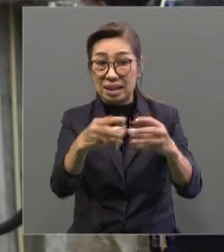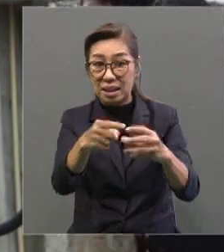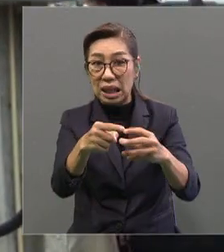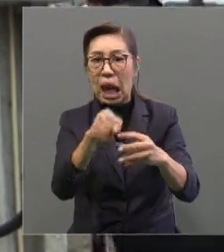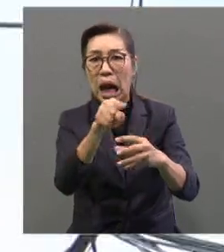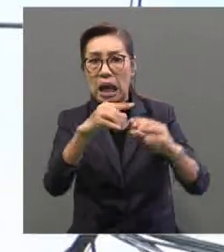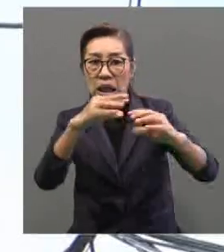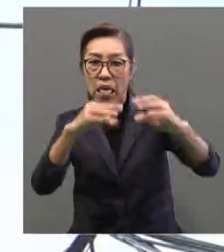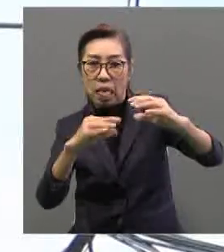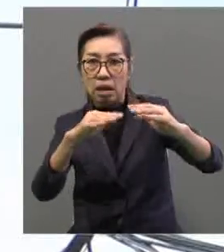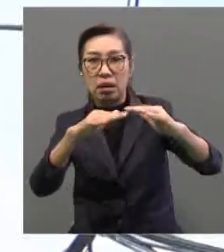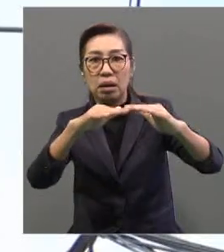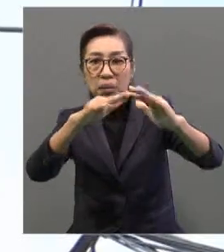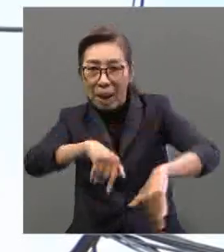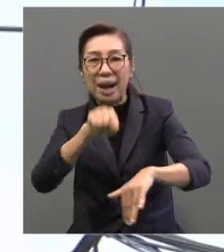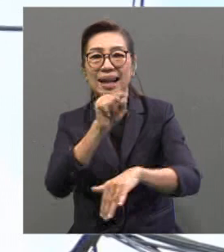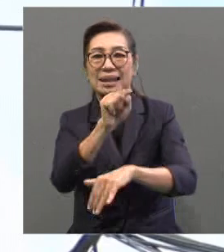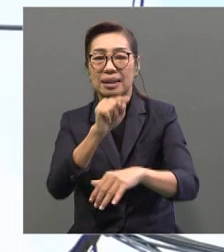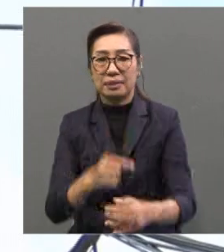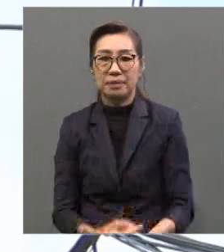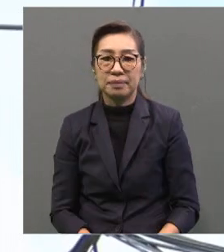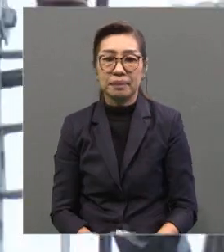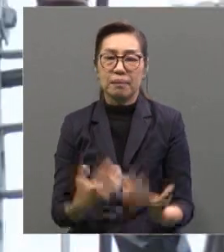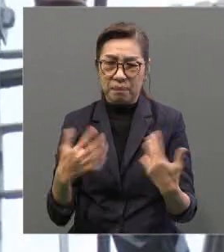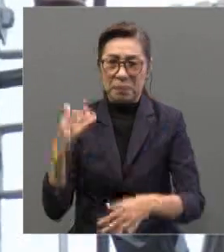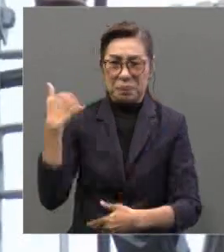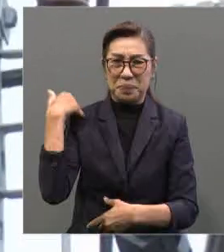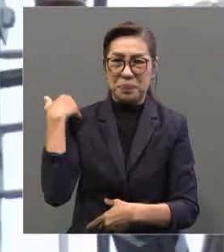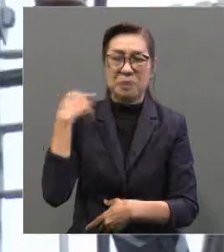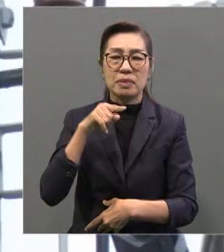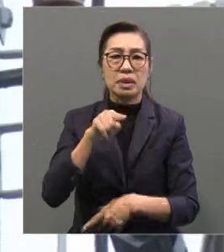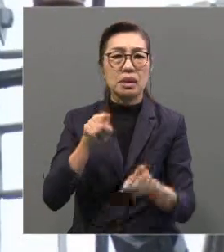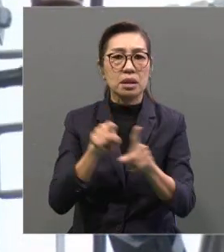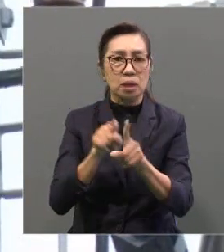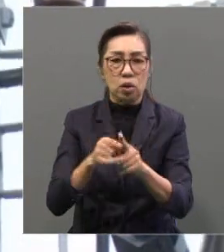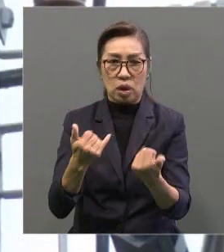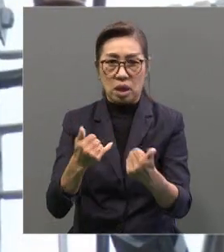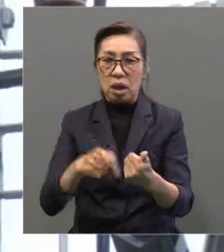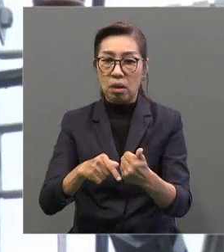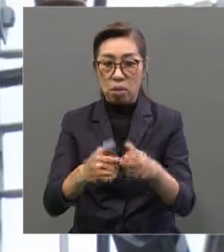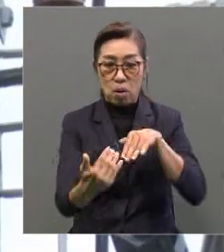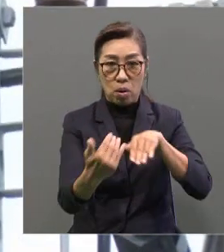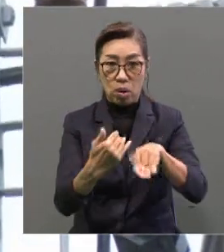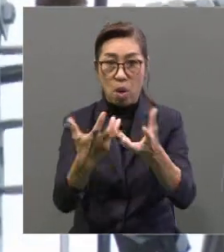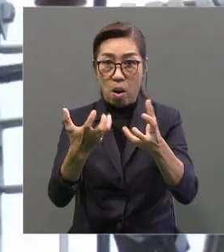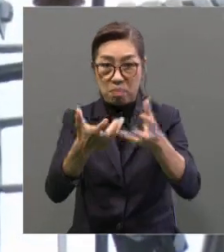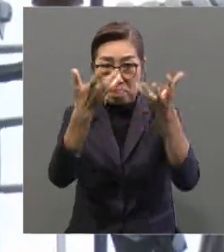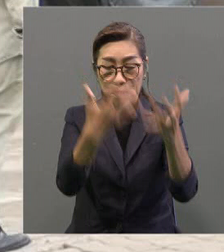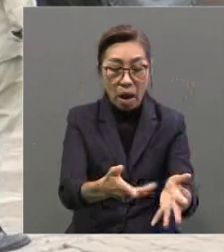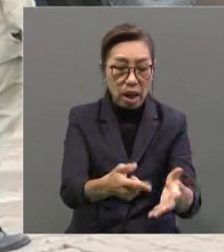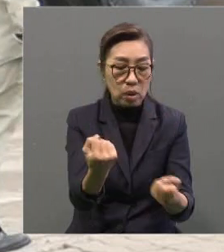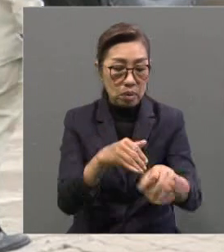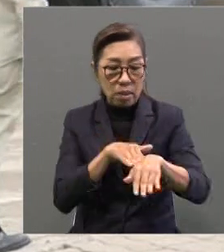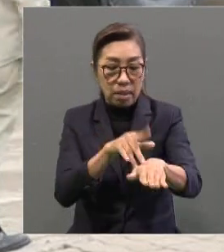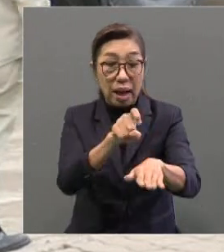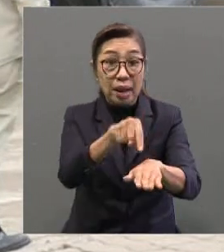ามันไม่สมดุลมันก็เลยมีปัญหาแล้วก็พังถล่มลงมานั่นเองทีนี้นะคะนอกจากเรื่องของการกีดขวางการจราจรแล้วเรื่องของไฟฟ้าก็สำคัญอันนี้ก็ได้รับ